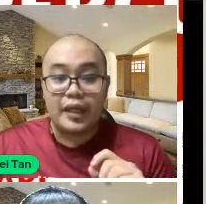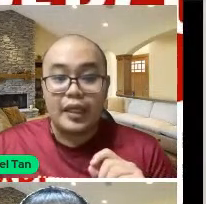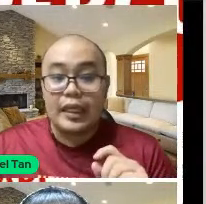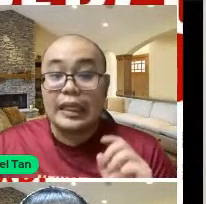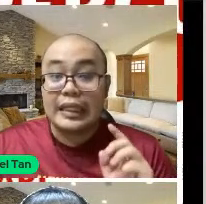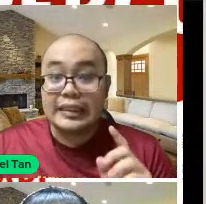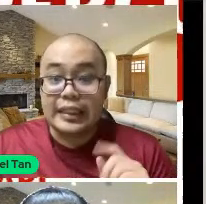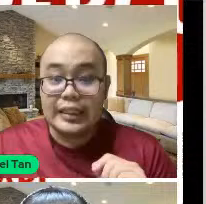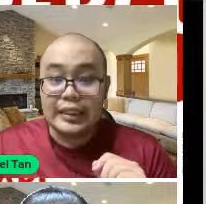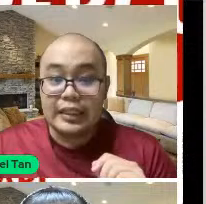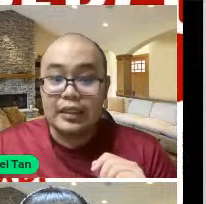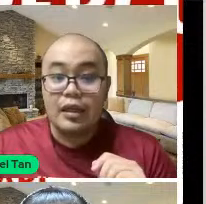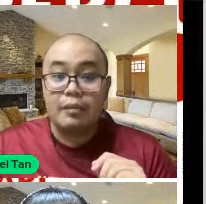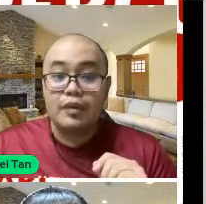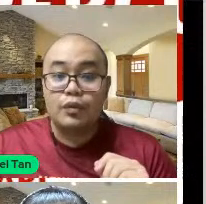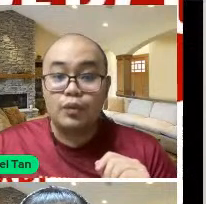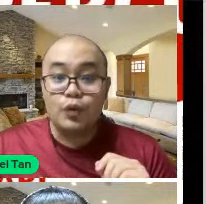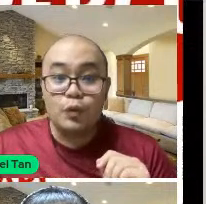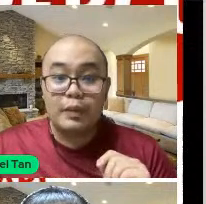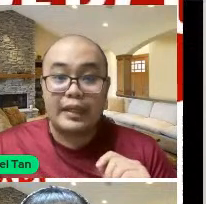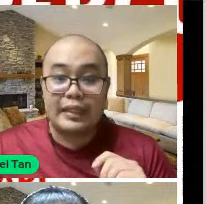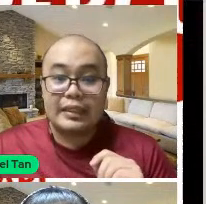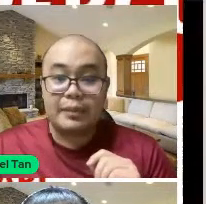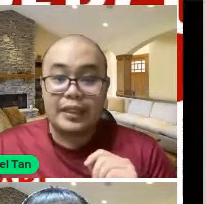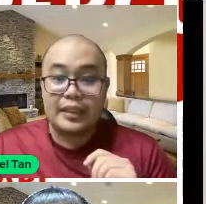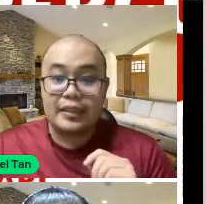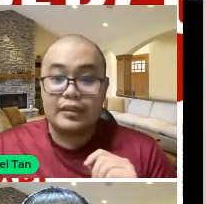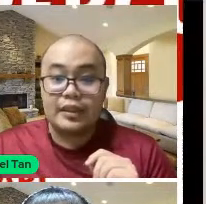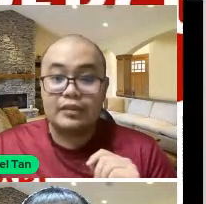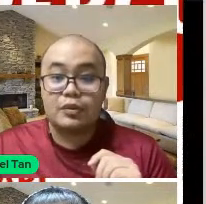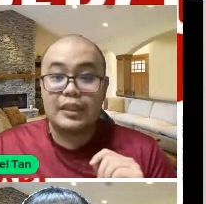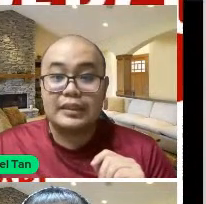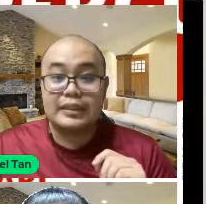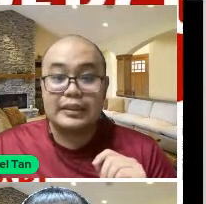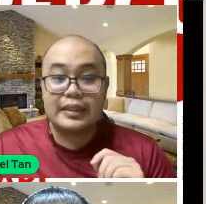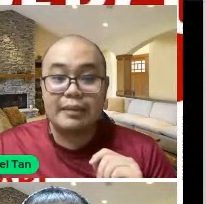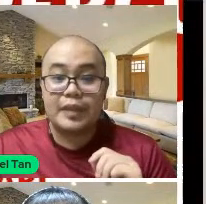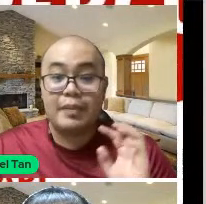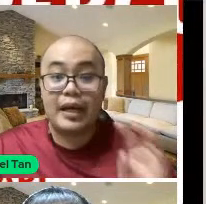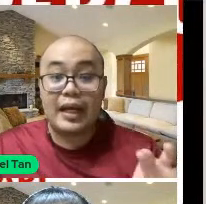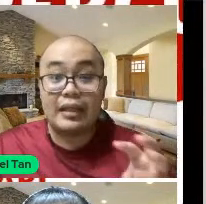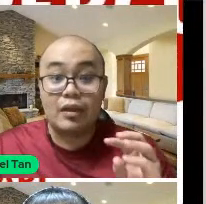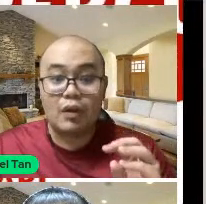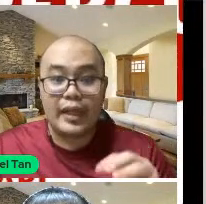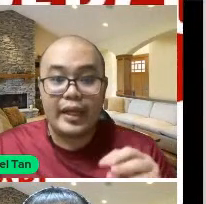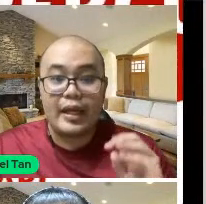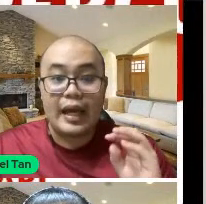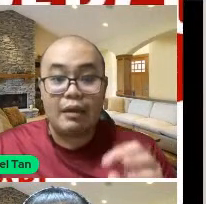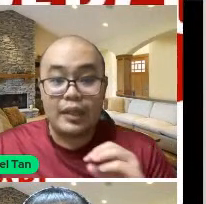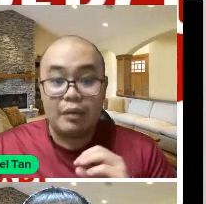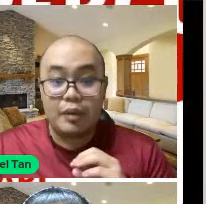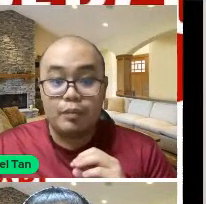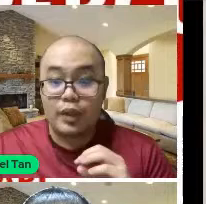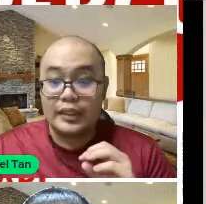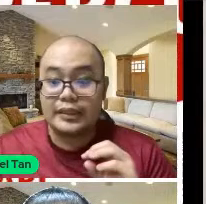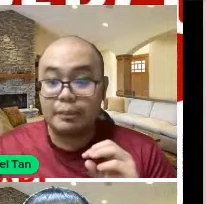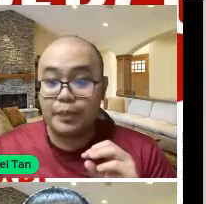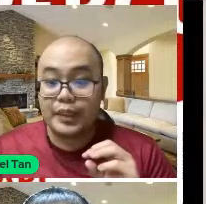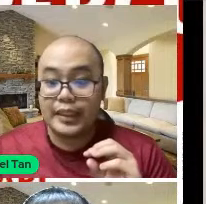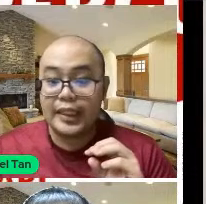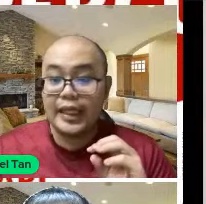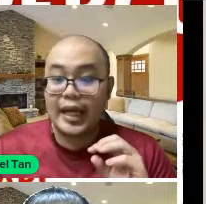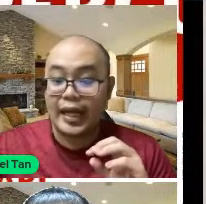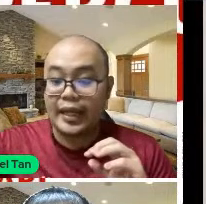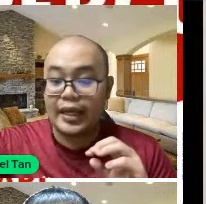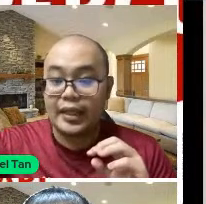Oke gajah ini menunggu mayat temannya yang sudah siap dimakan oleh hewan-hewan buas